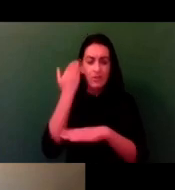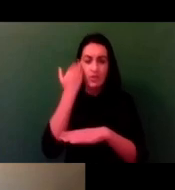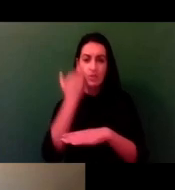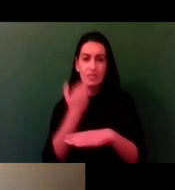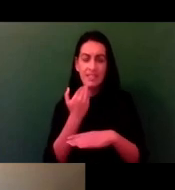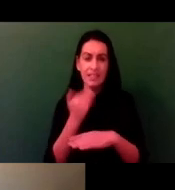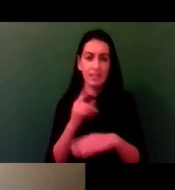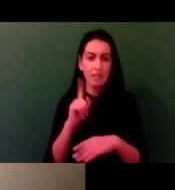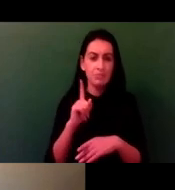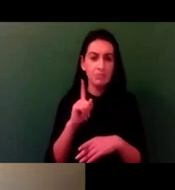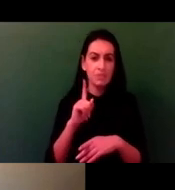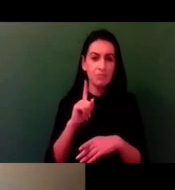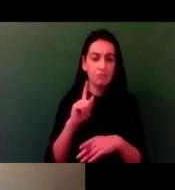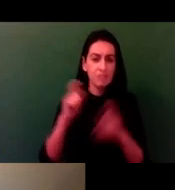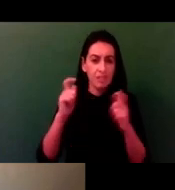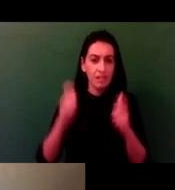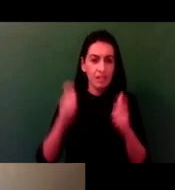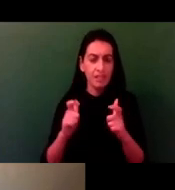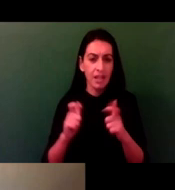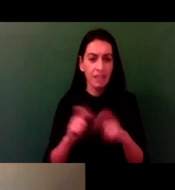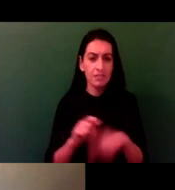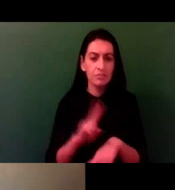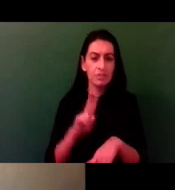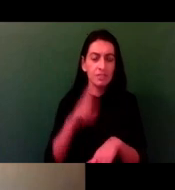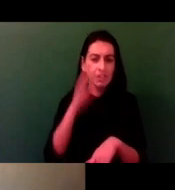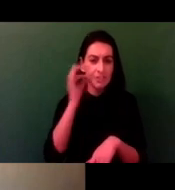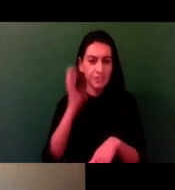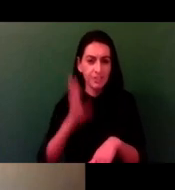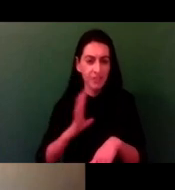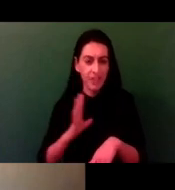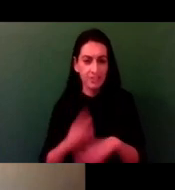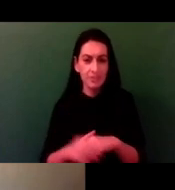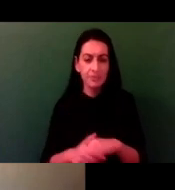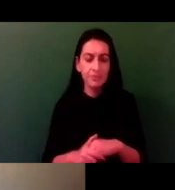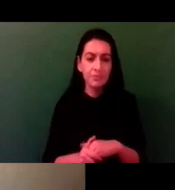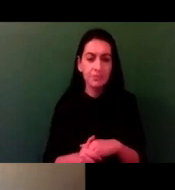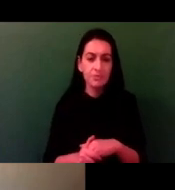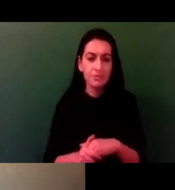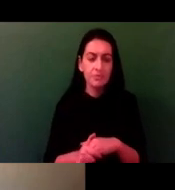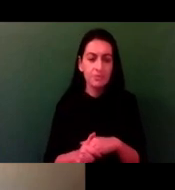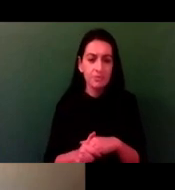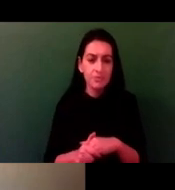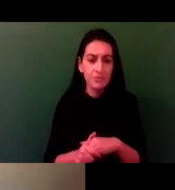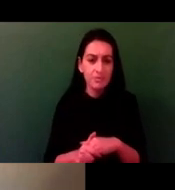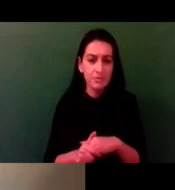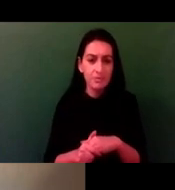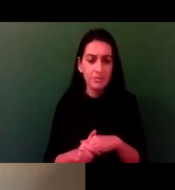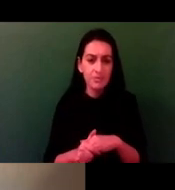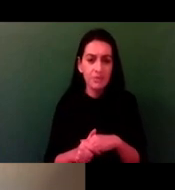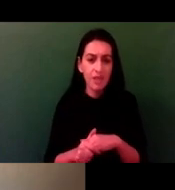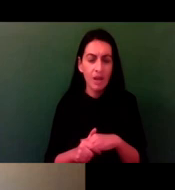Orada Doğan Hasol'la Alper Ünlü çıkmışlardı televizyona ve burada söylenenlerin neredeyse tam